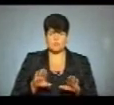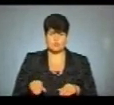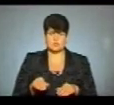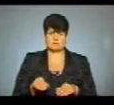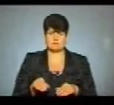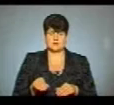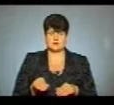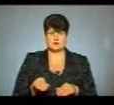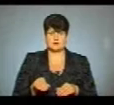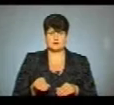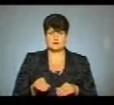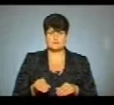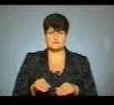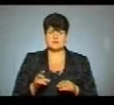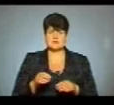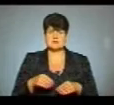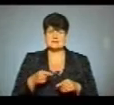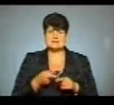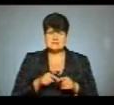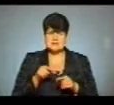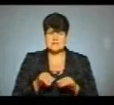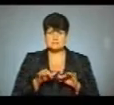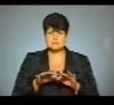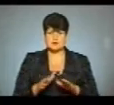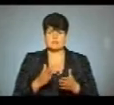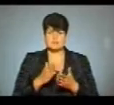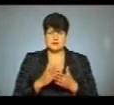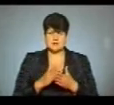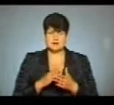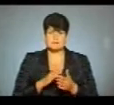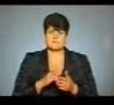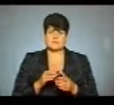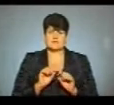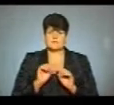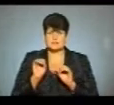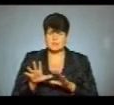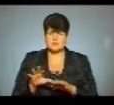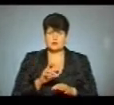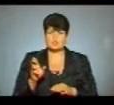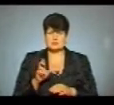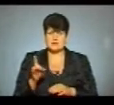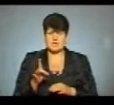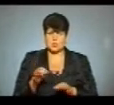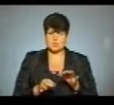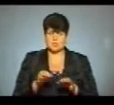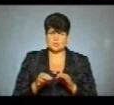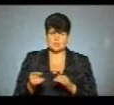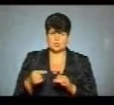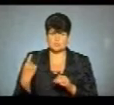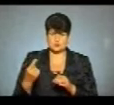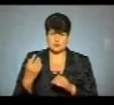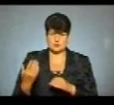рішення. Роз'яснити позивочу, що дана справа віднесена до юрисдикції Бучицького районного суду Тернопільської